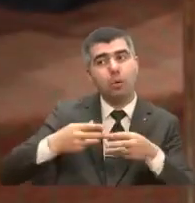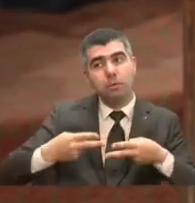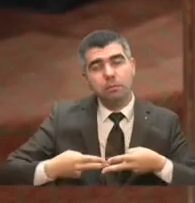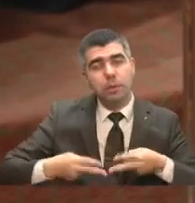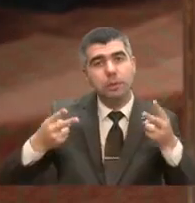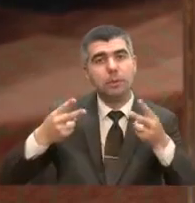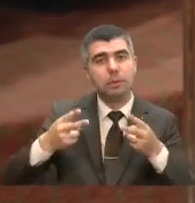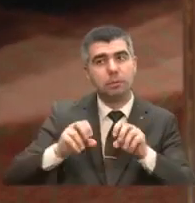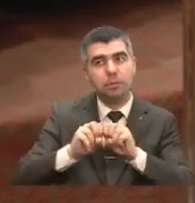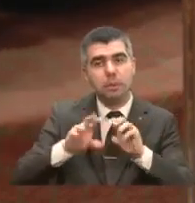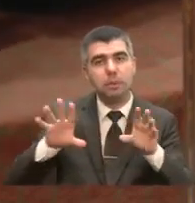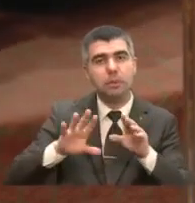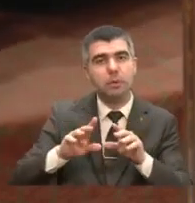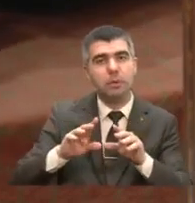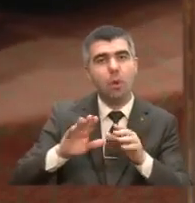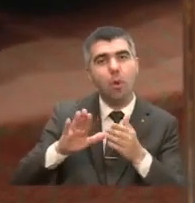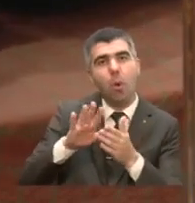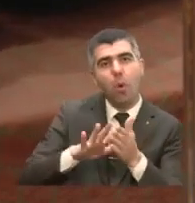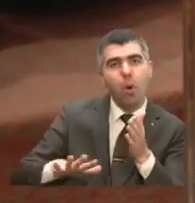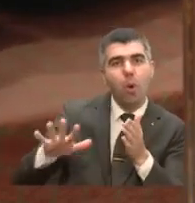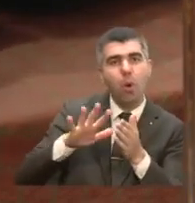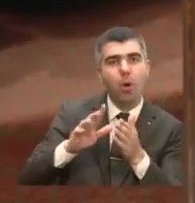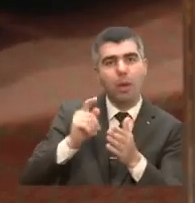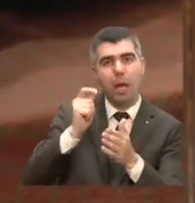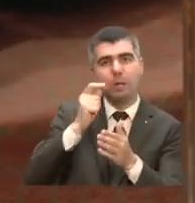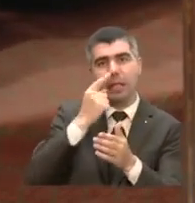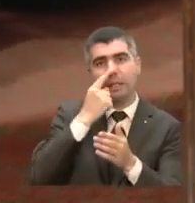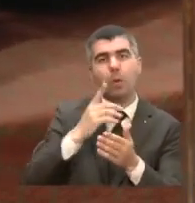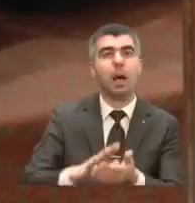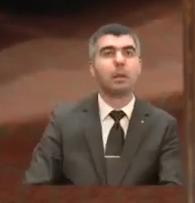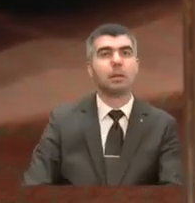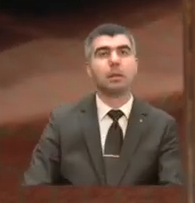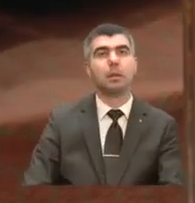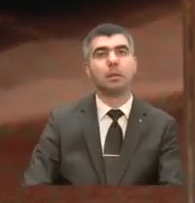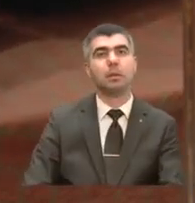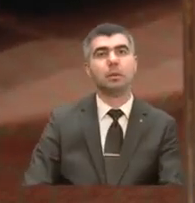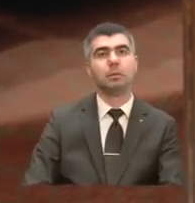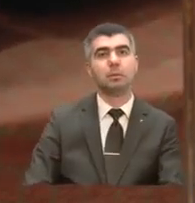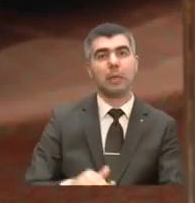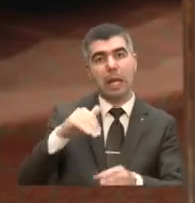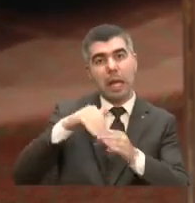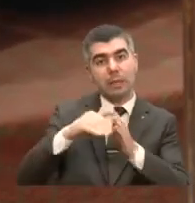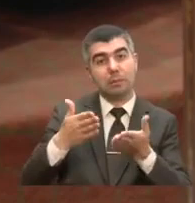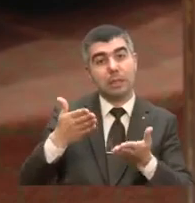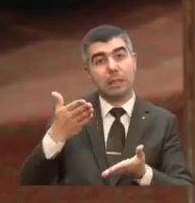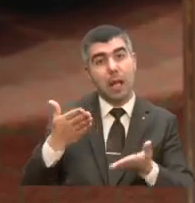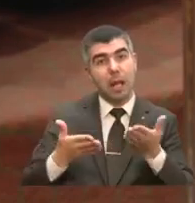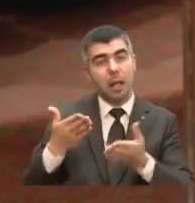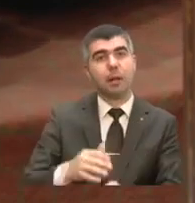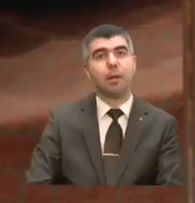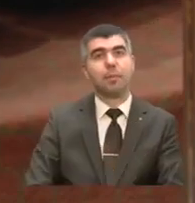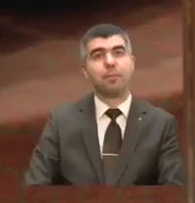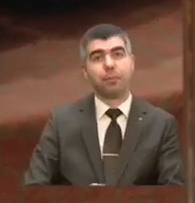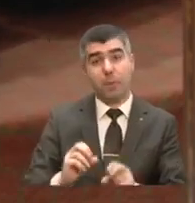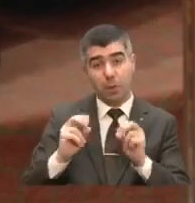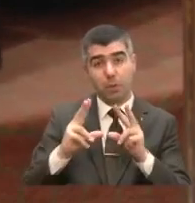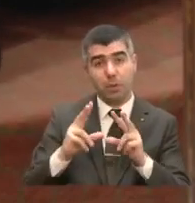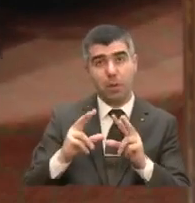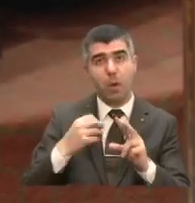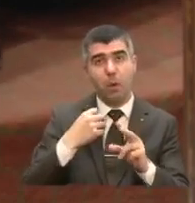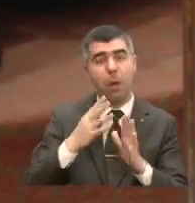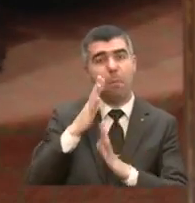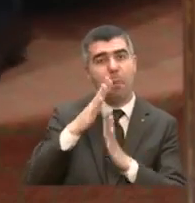يتعلق بالدراسات اللي تكلم عليها السيد النائب من الفريق الاستقلالي الوحدة التعادلية، أنا مستعد نعطيك الدراسة